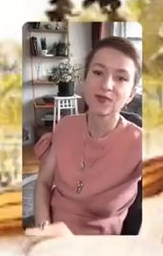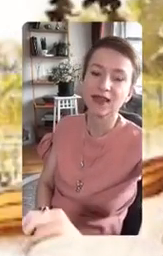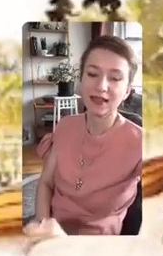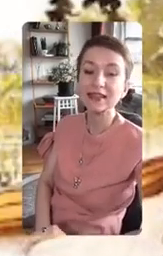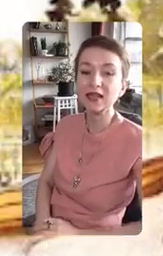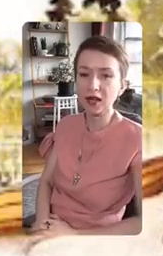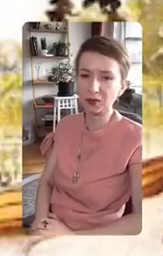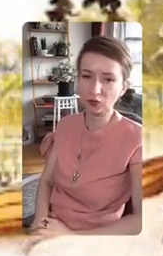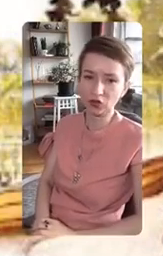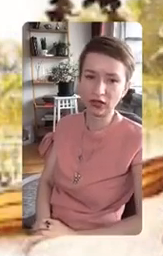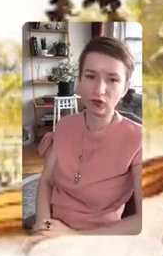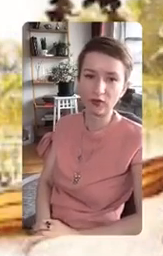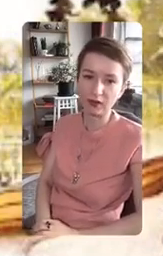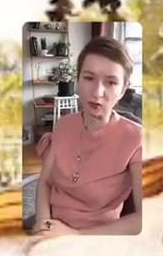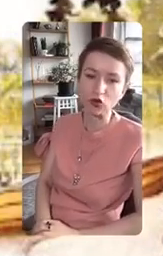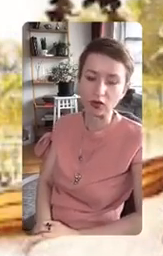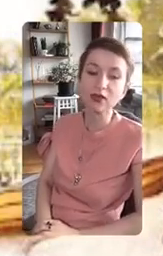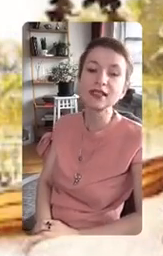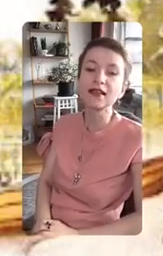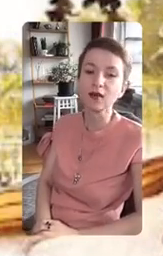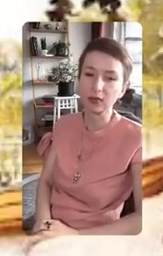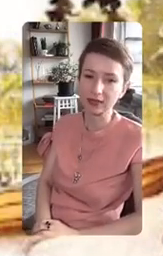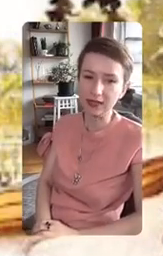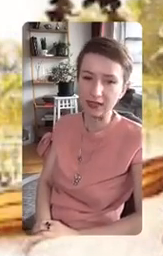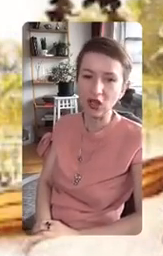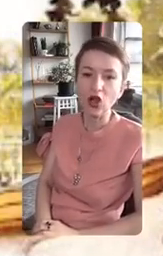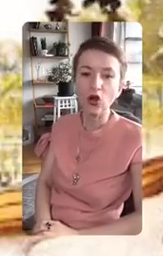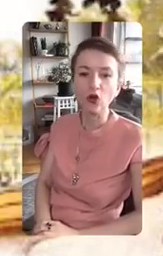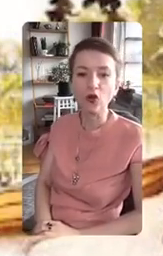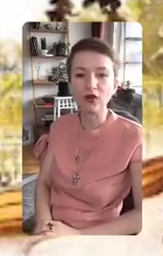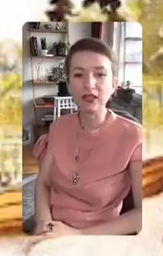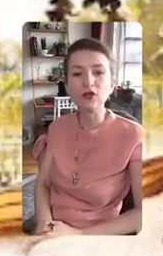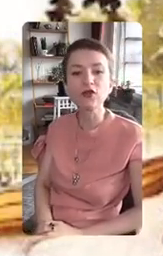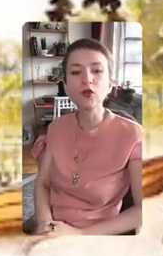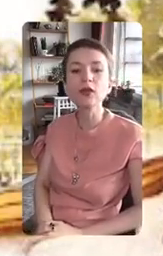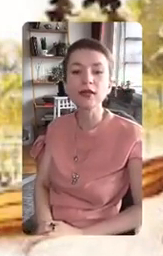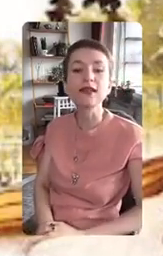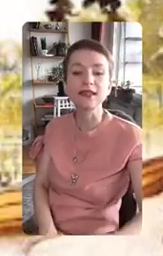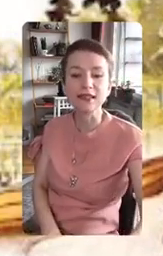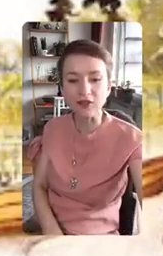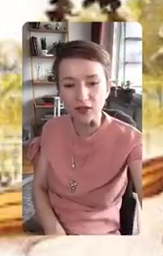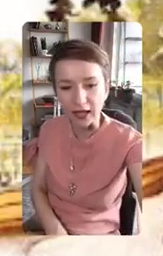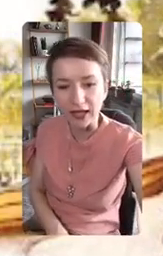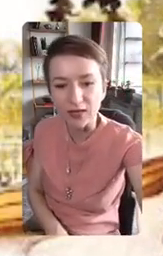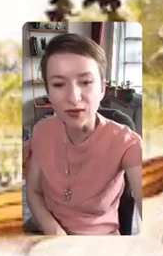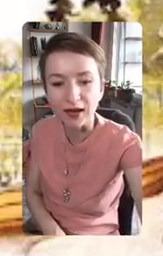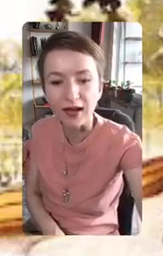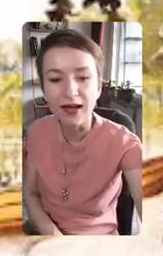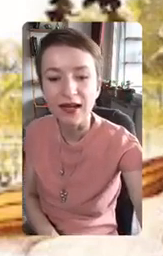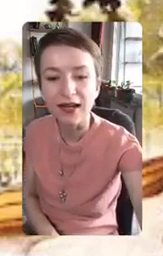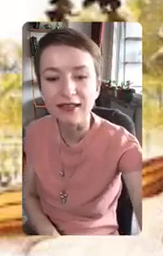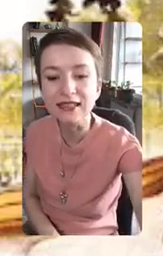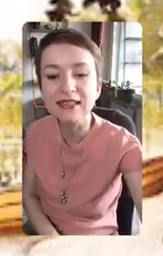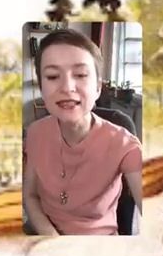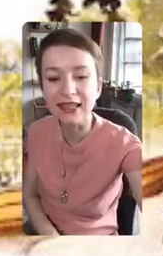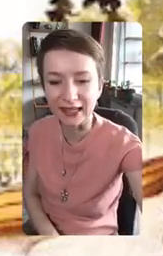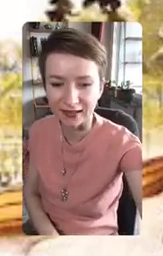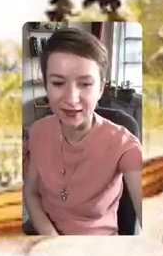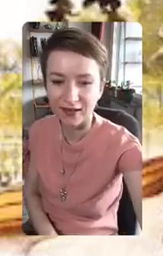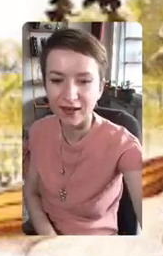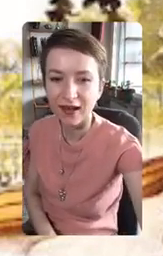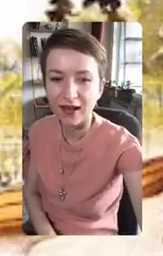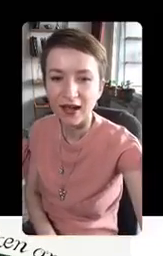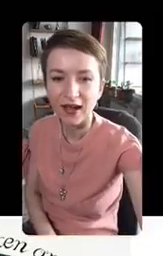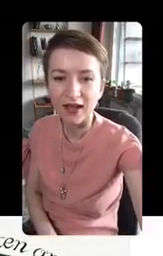ах, Инстаграм немножечко его, немножко сильно обрезает, но вот эта вот фигура идеализированная именно